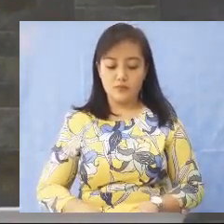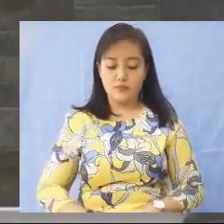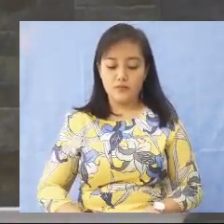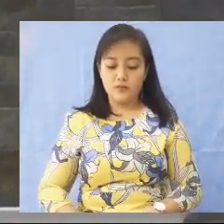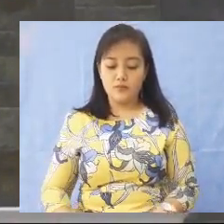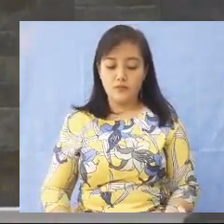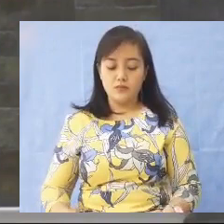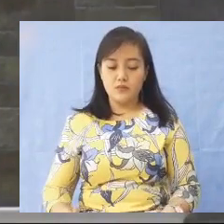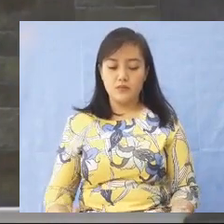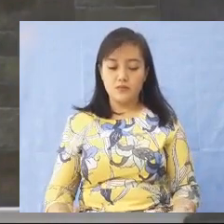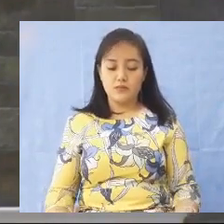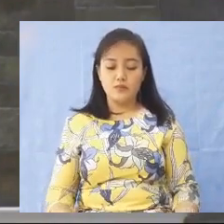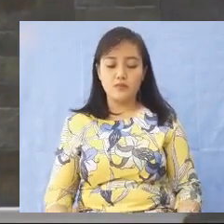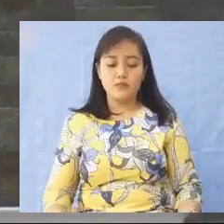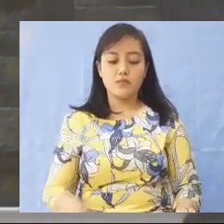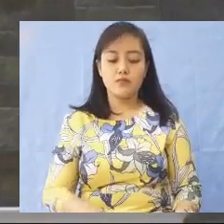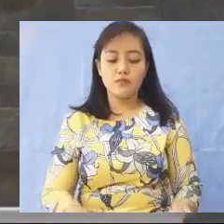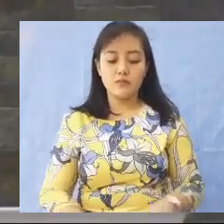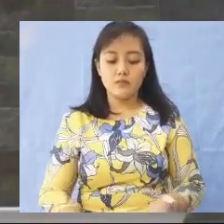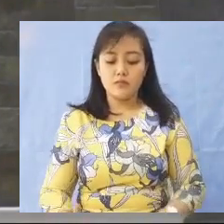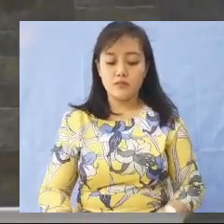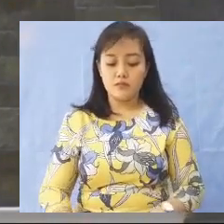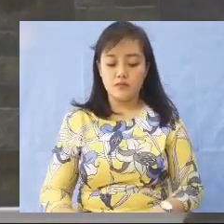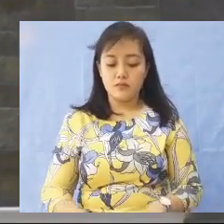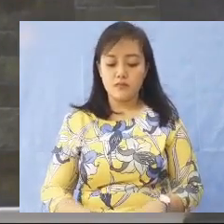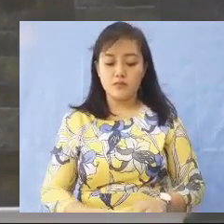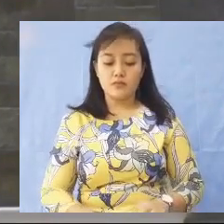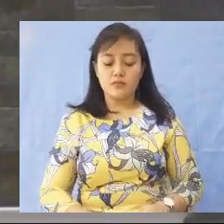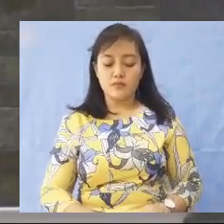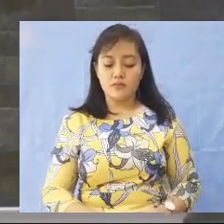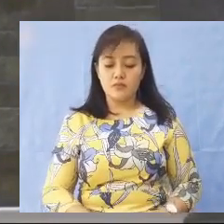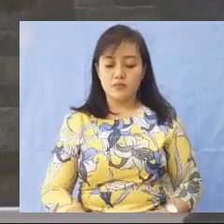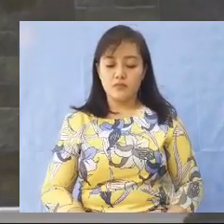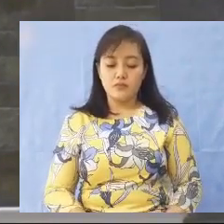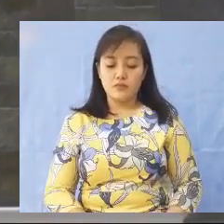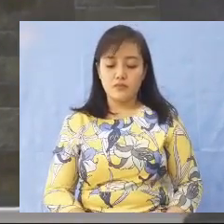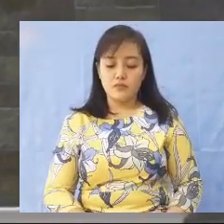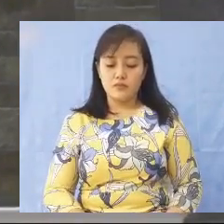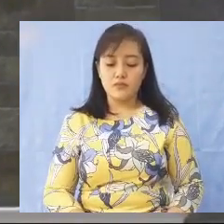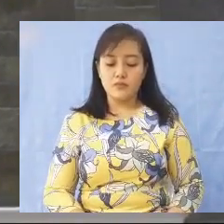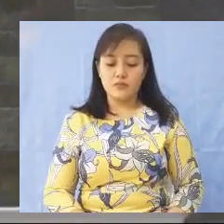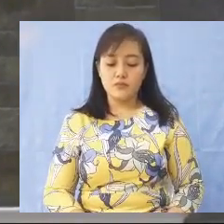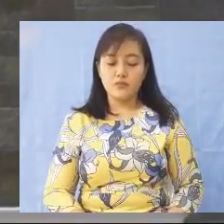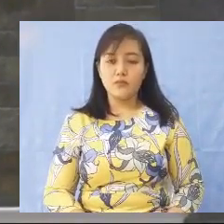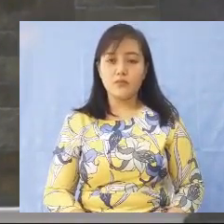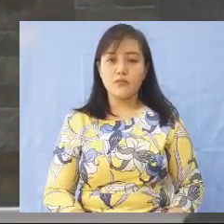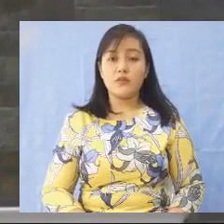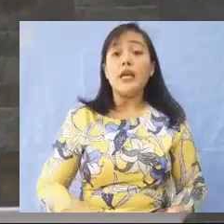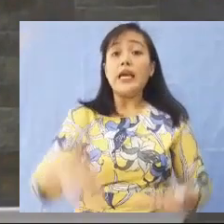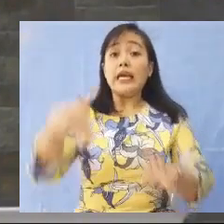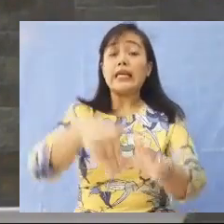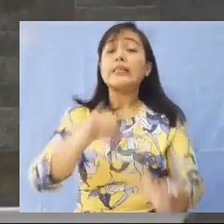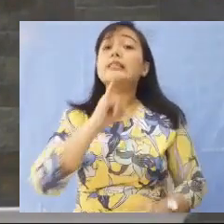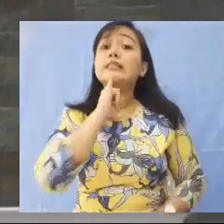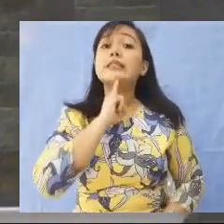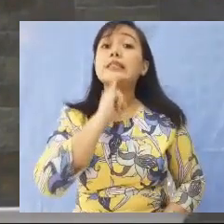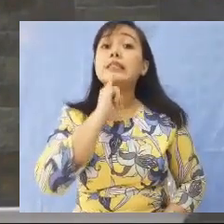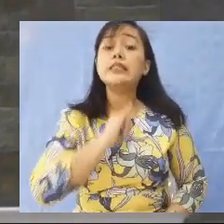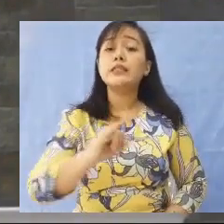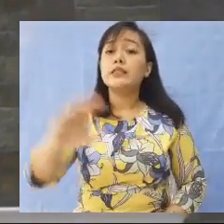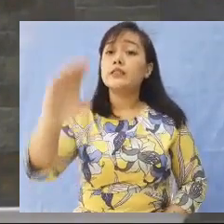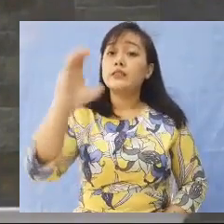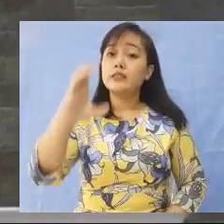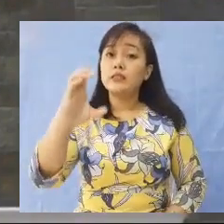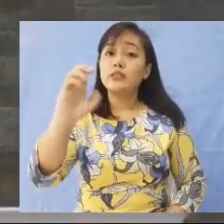ikukwento ko na lamang po sa inyo just to save time. Okay. Now, according to their custom, of course, sa custom po